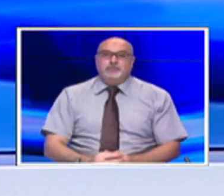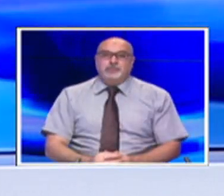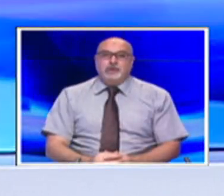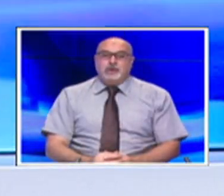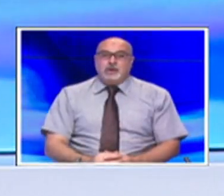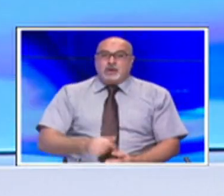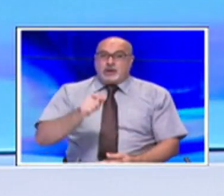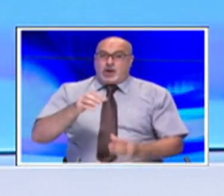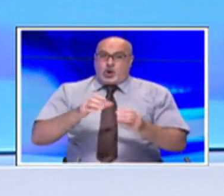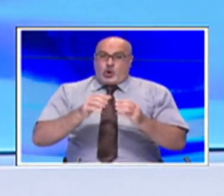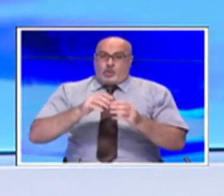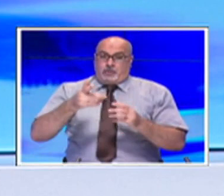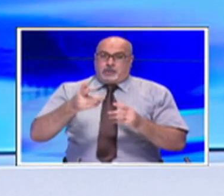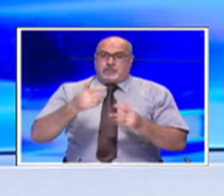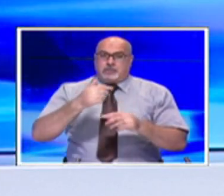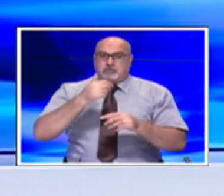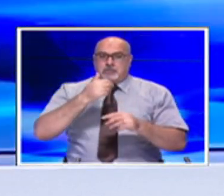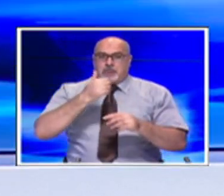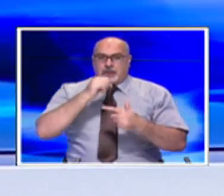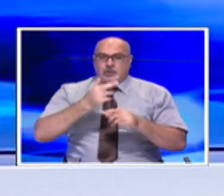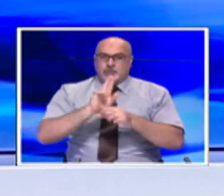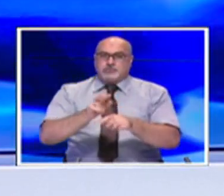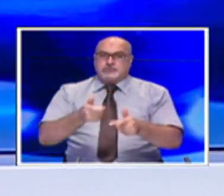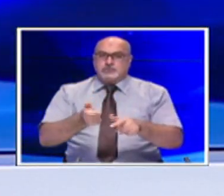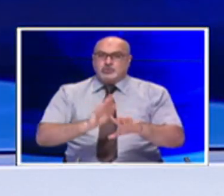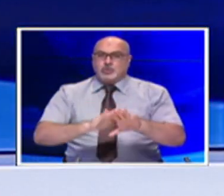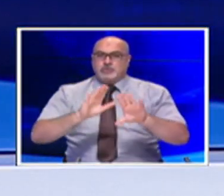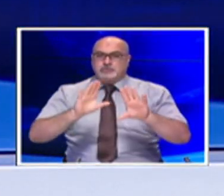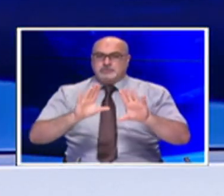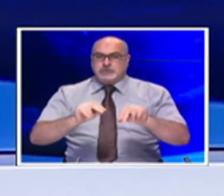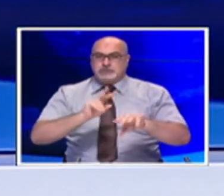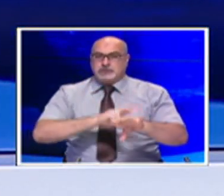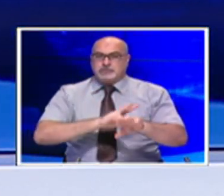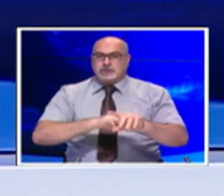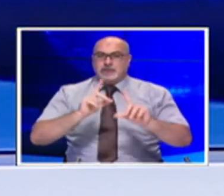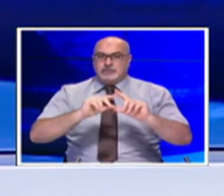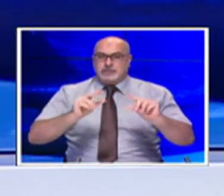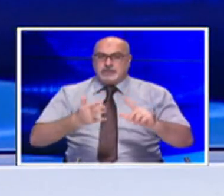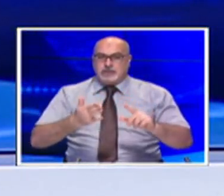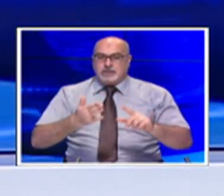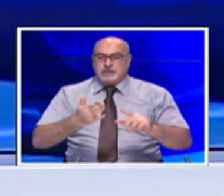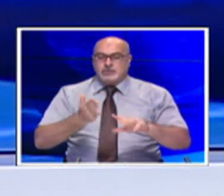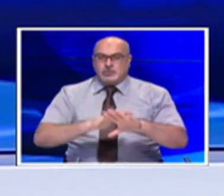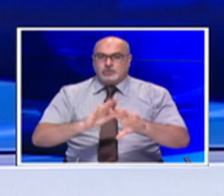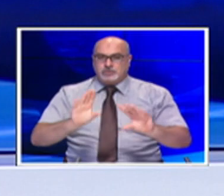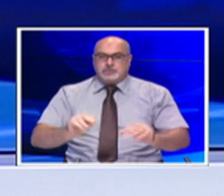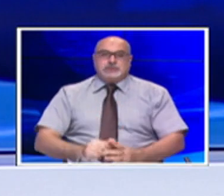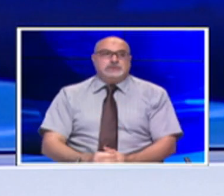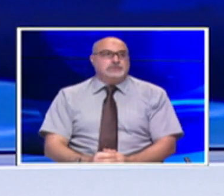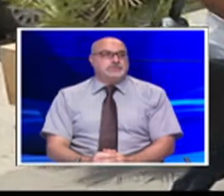ثمنته الأطقم الطبية والمرضى. مبعوث التلفزيون الجزائري إلى العاصمة بيروت مليك